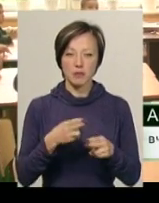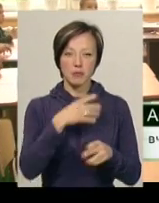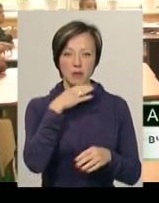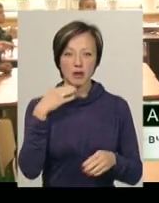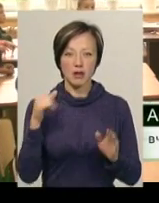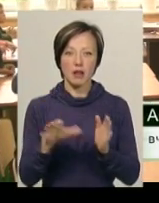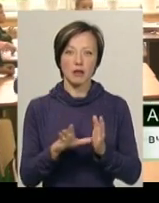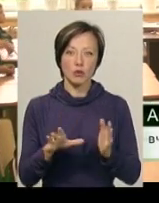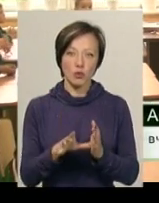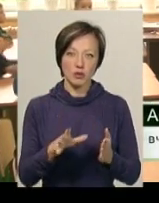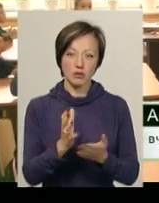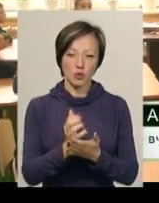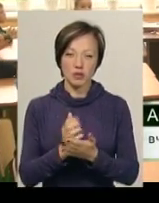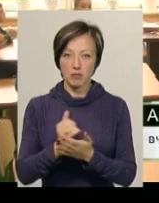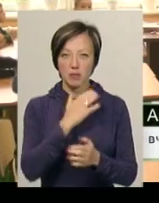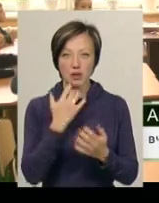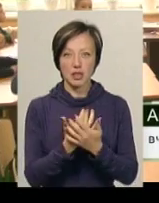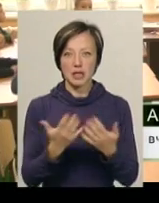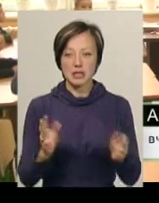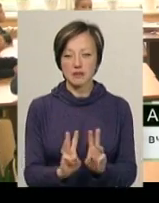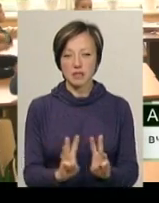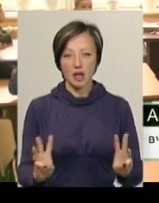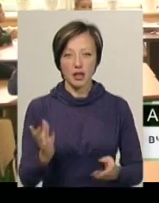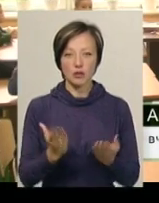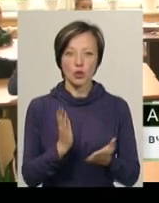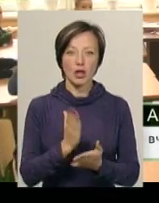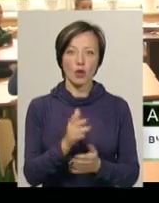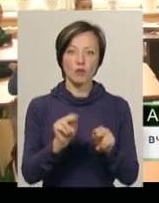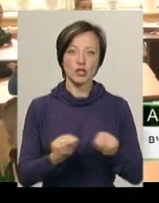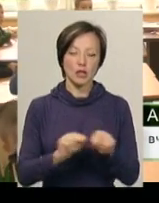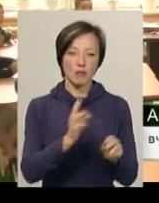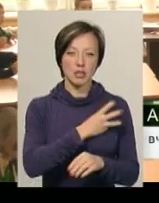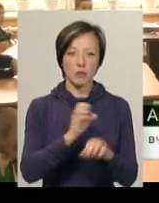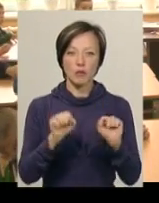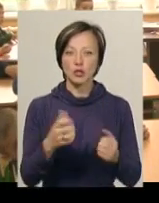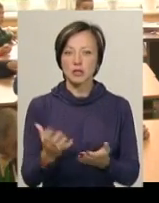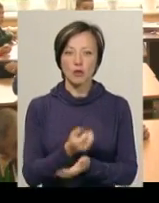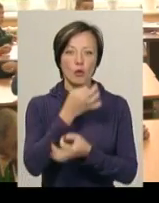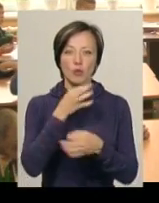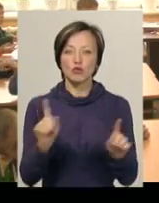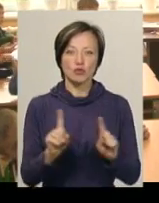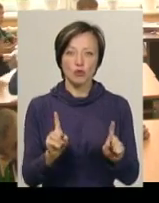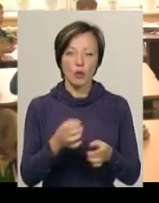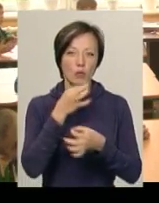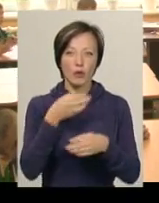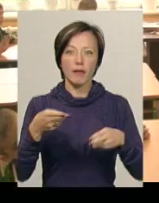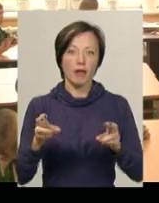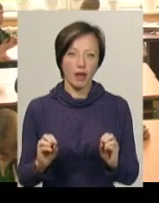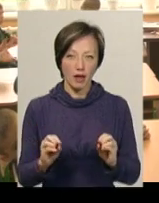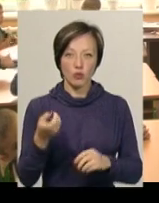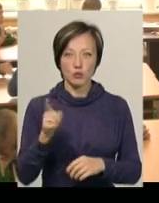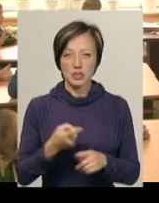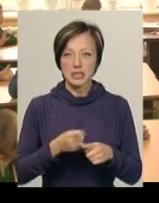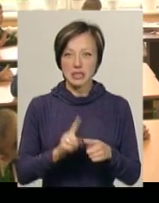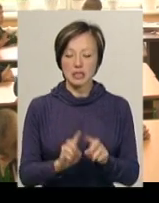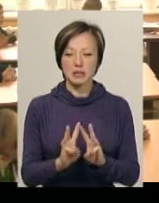багато електронних носіїв, багато різних сайтів. Якщо є у вчителів бажання, можна знайти будь-що і будь-де, тому що